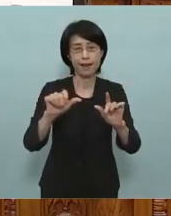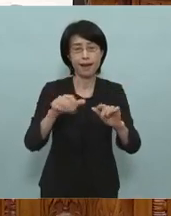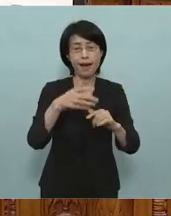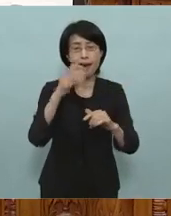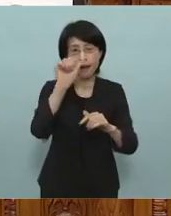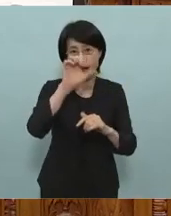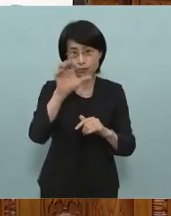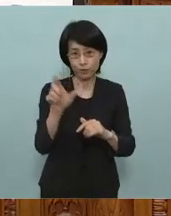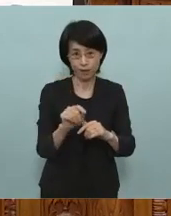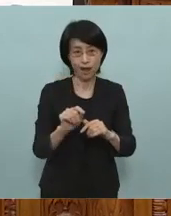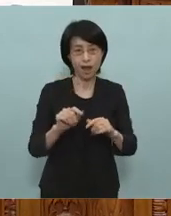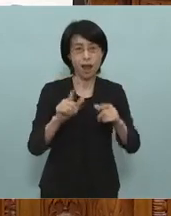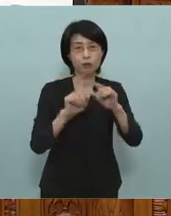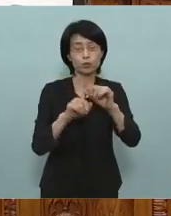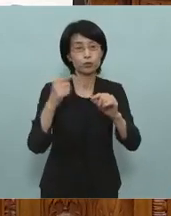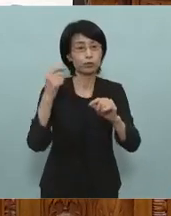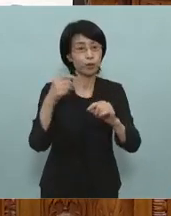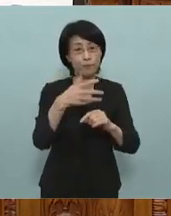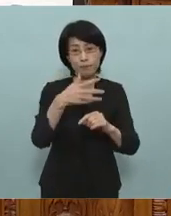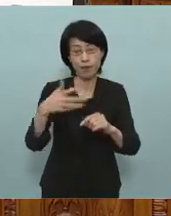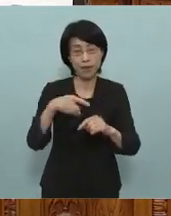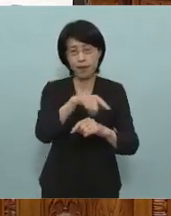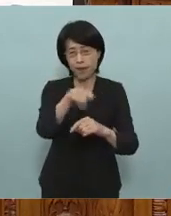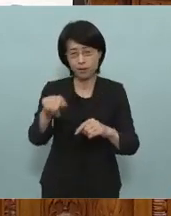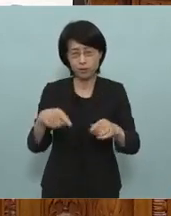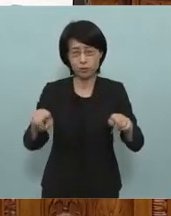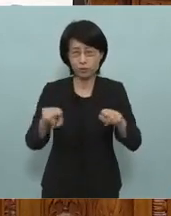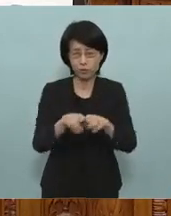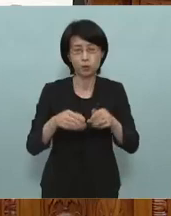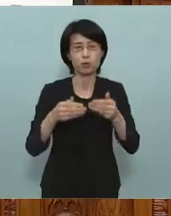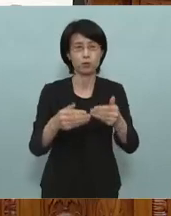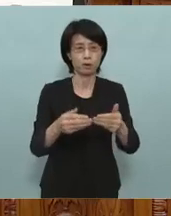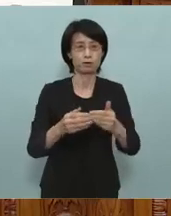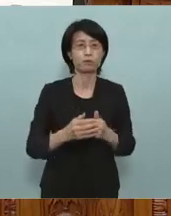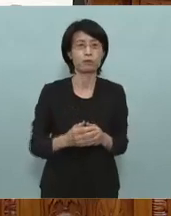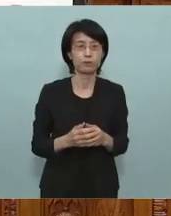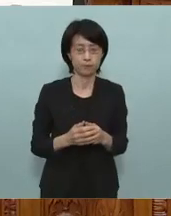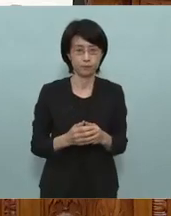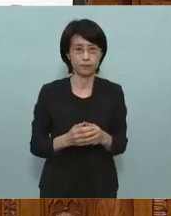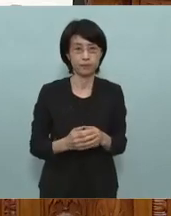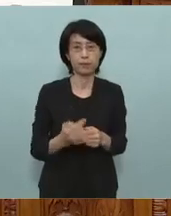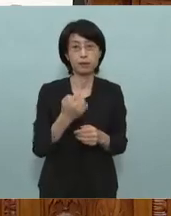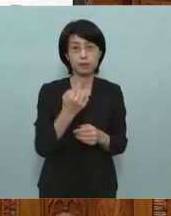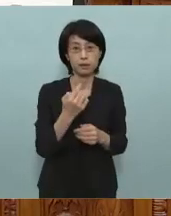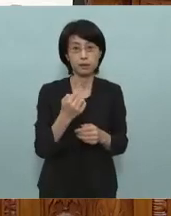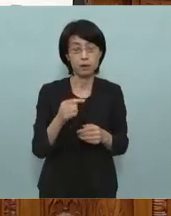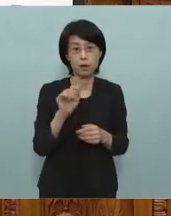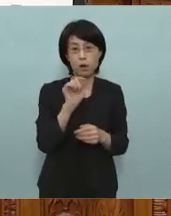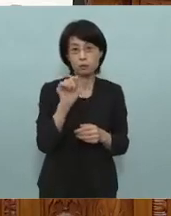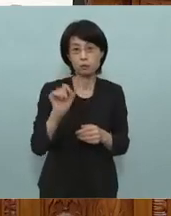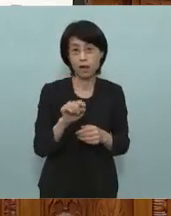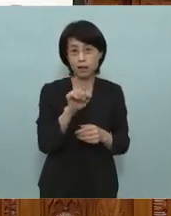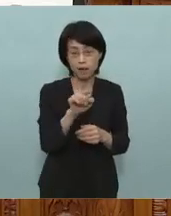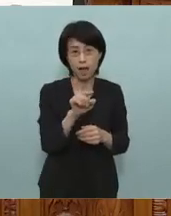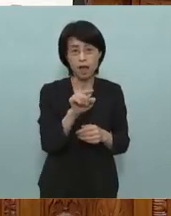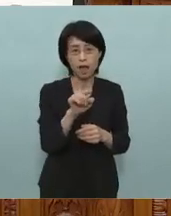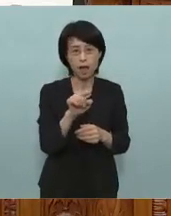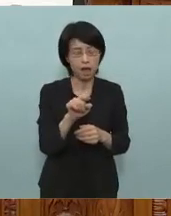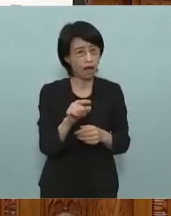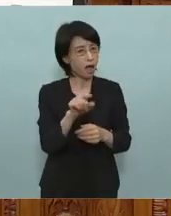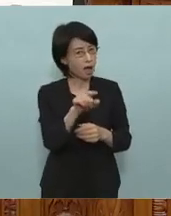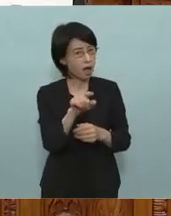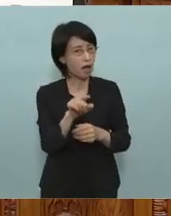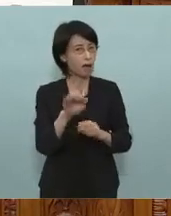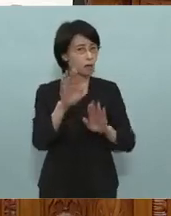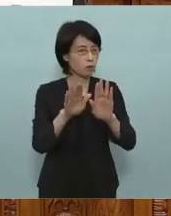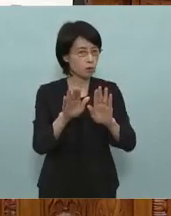の国々と共有する努力を重ねていきます私はウクライナは明日の東アジア